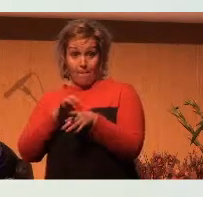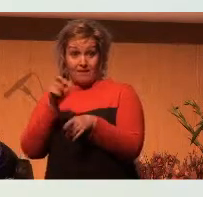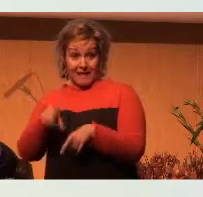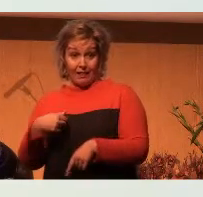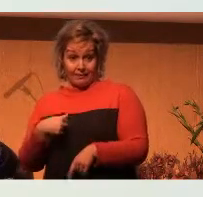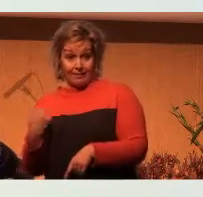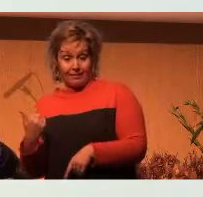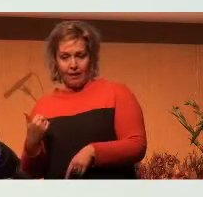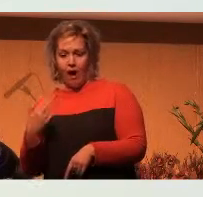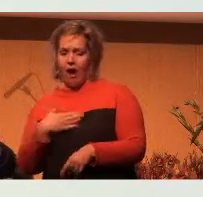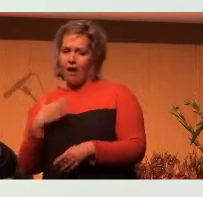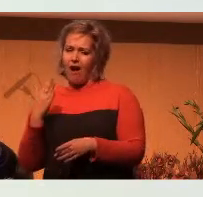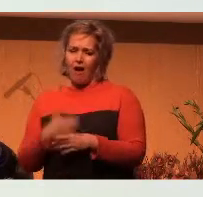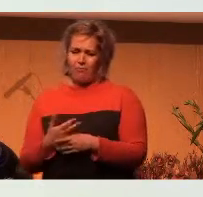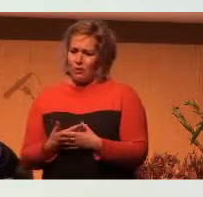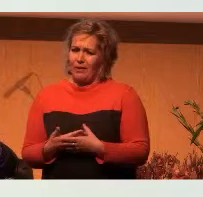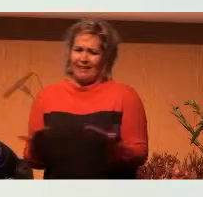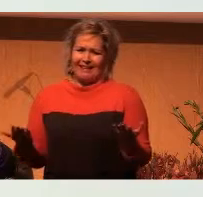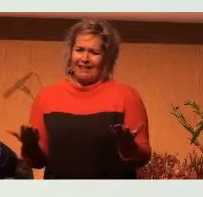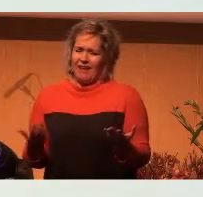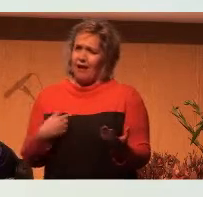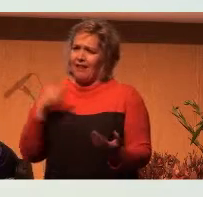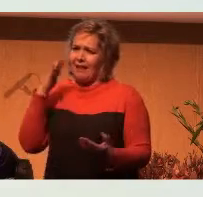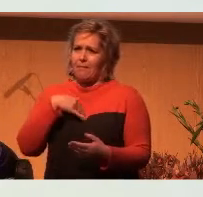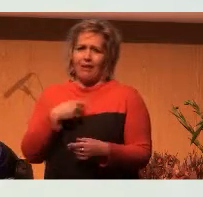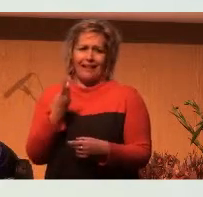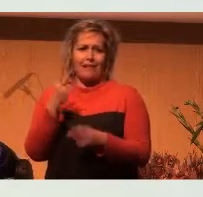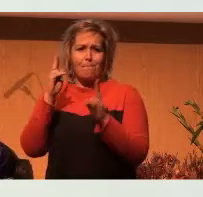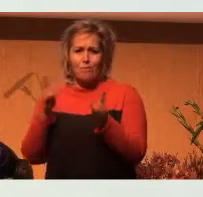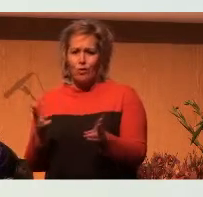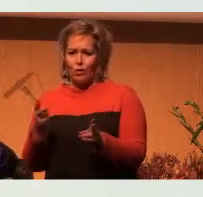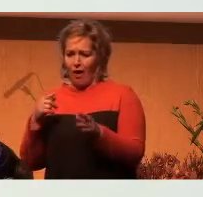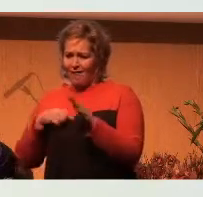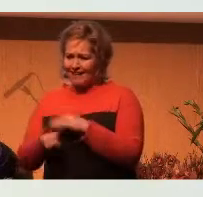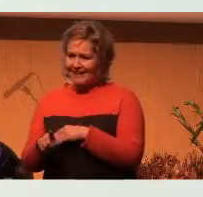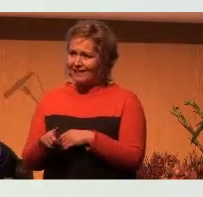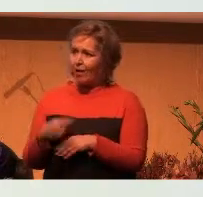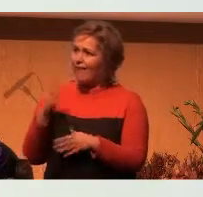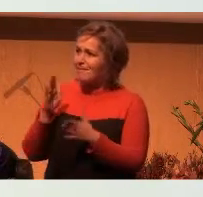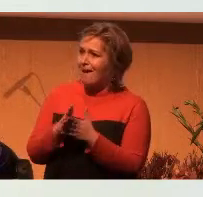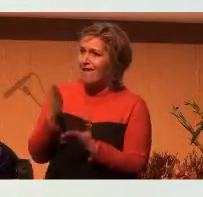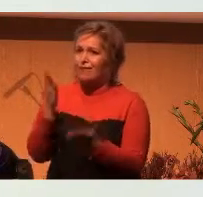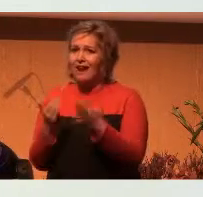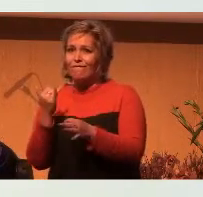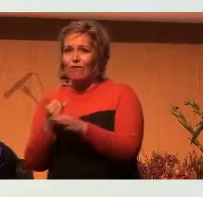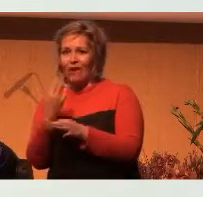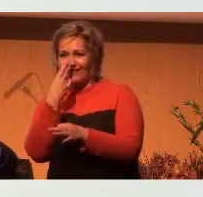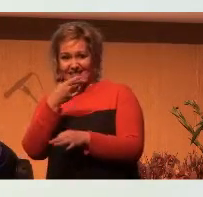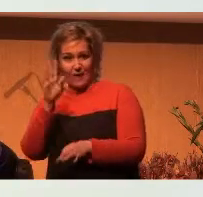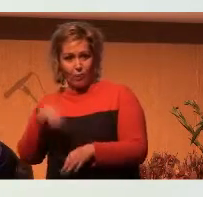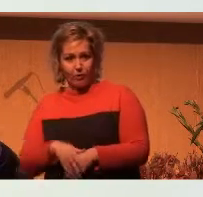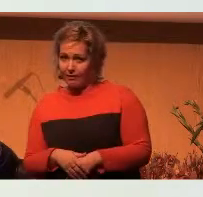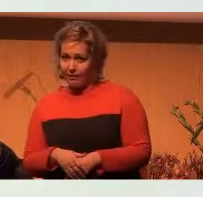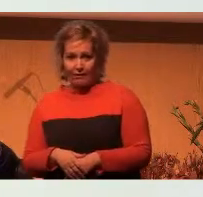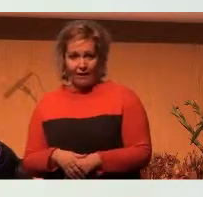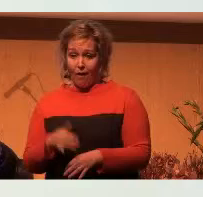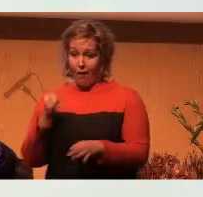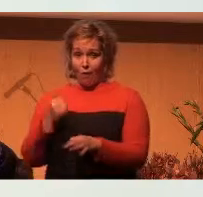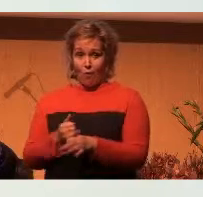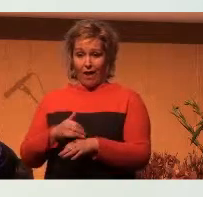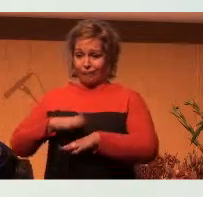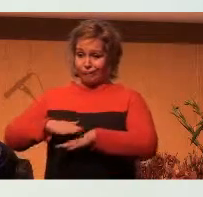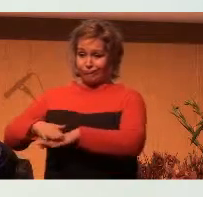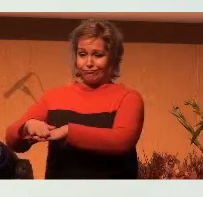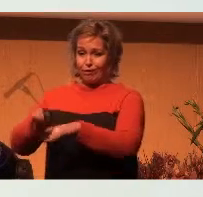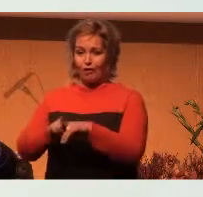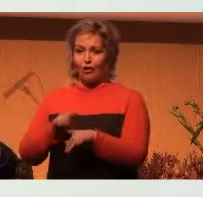har jo absolutt ikke, jeg kan ikke tenke meg at en bruker har vært inne og vært med og vurdert hvordan de ser ut. Og hvordan det lagt